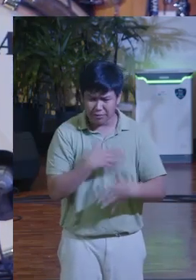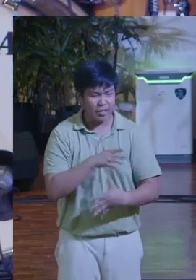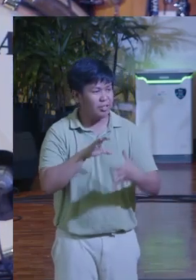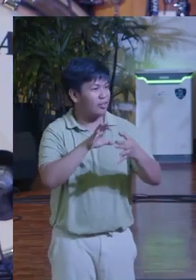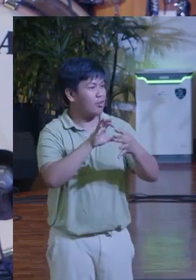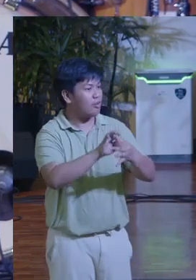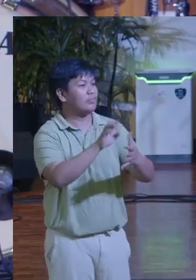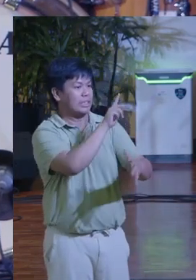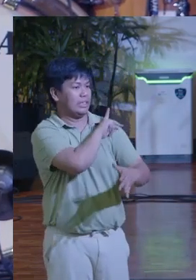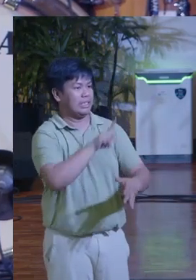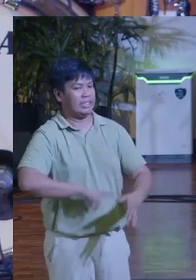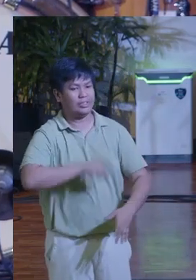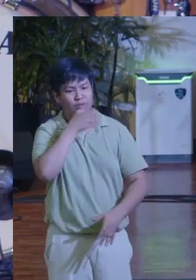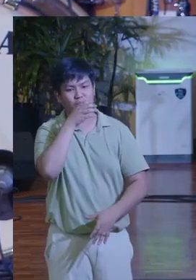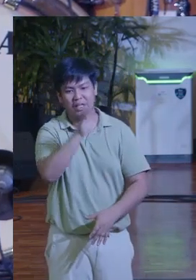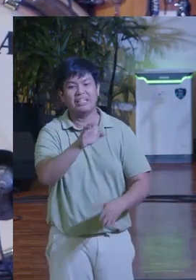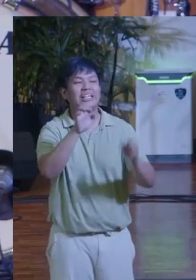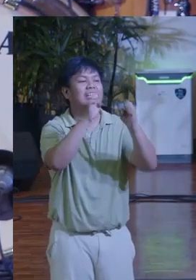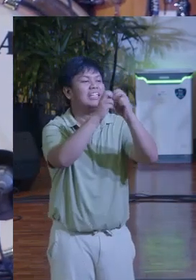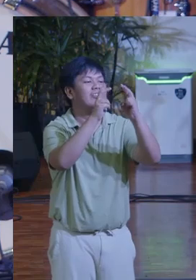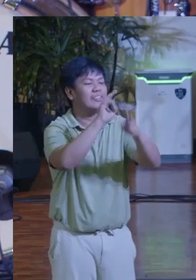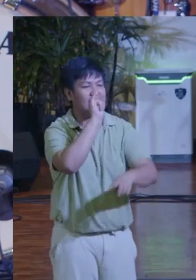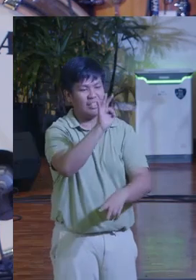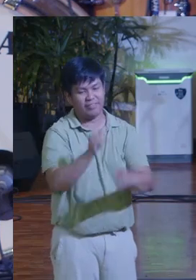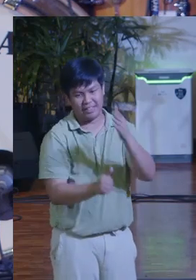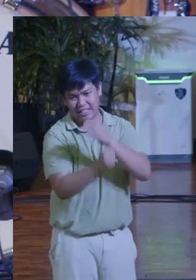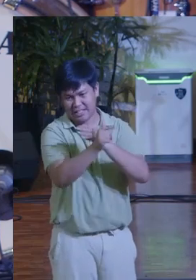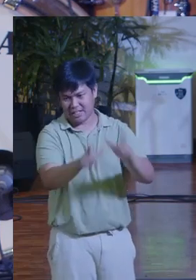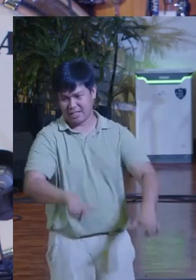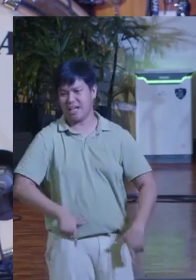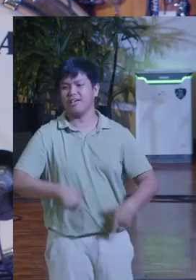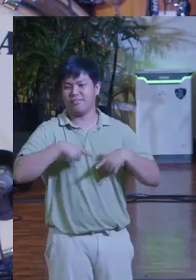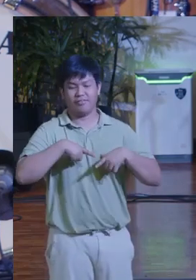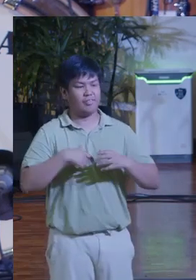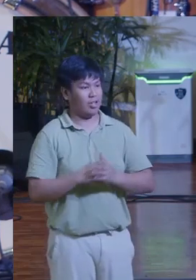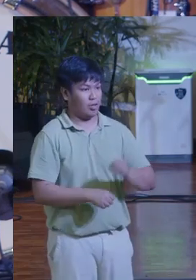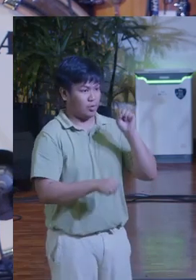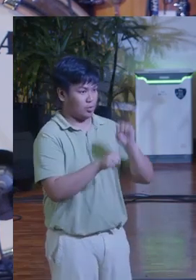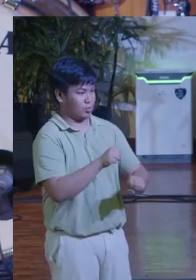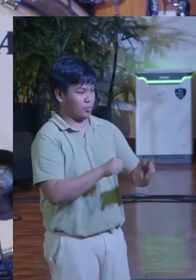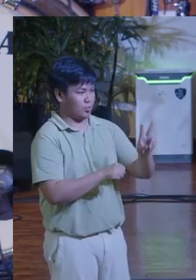afraid of the king's edict. Kaya sila'y kumilos.